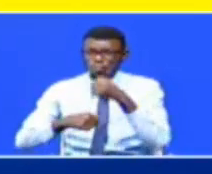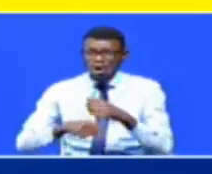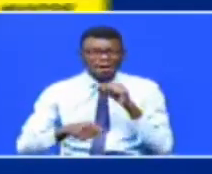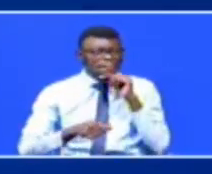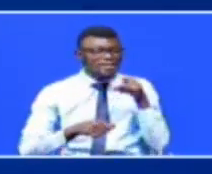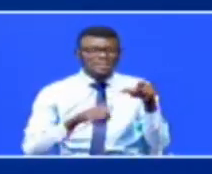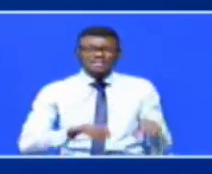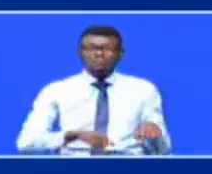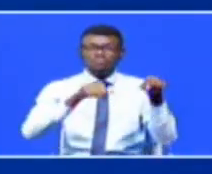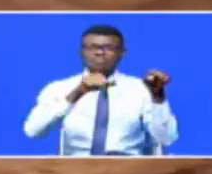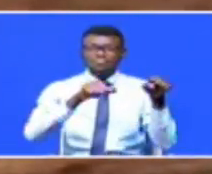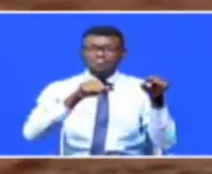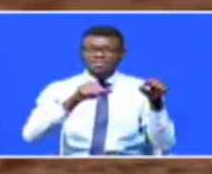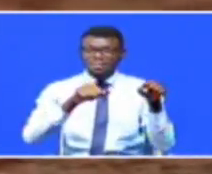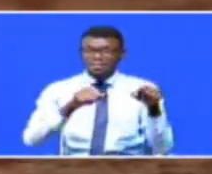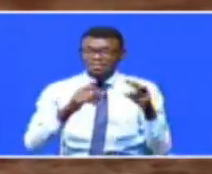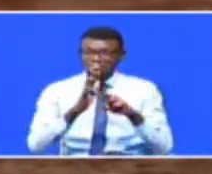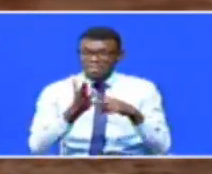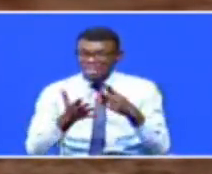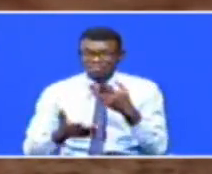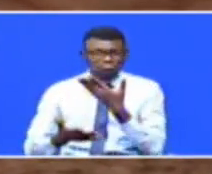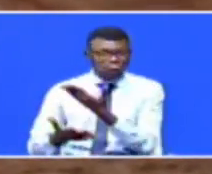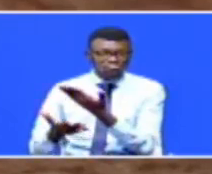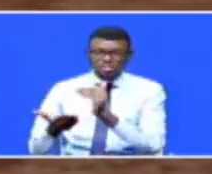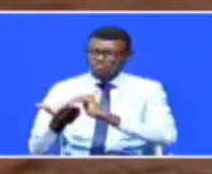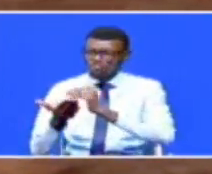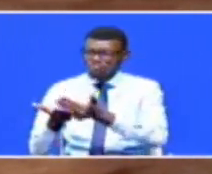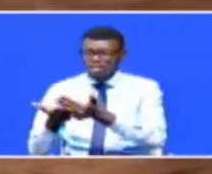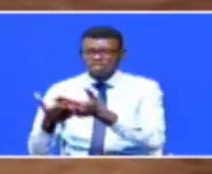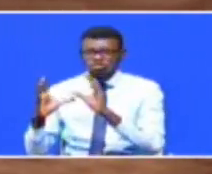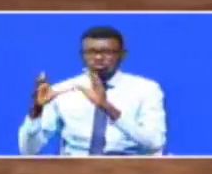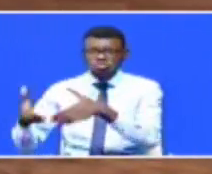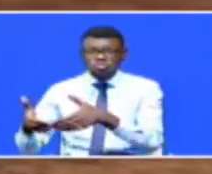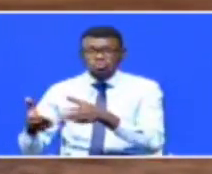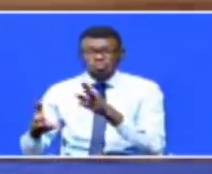Fahmi. Hili linaweka ufadhili wa halmashauri hii katika mizani.